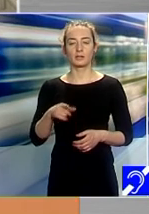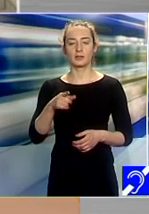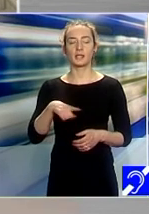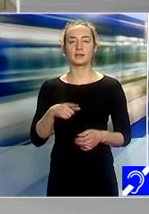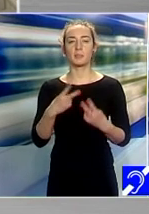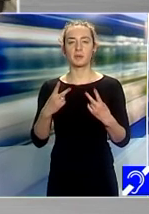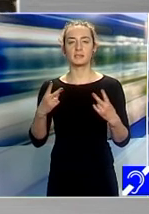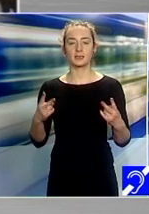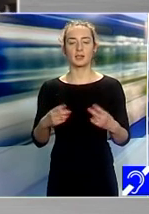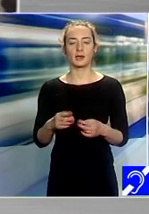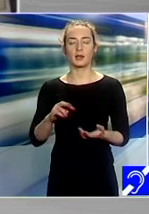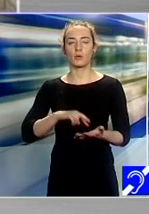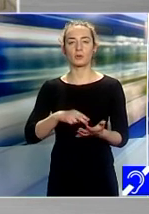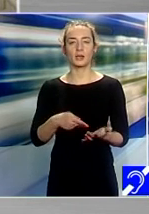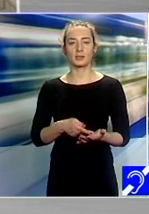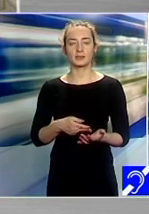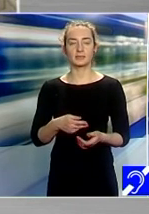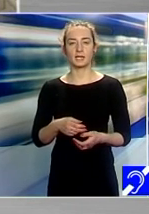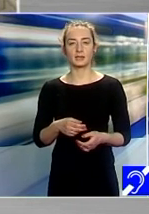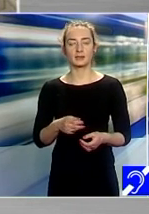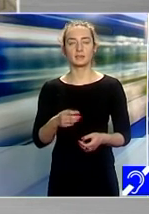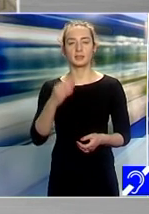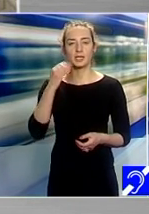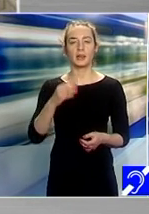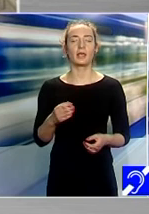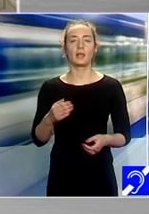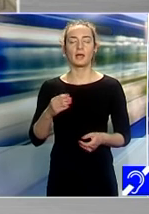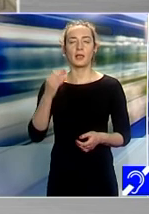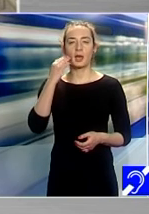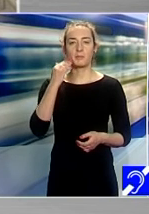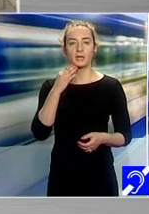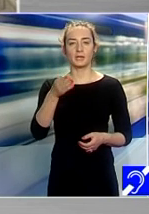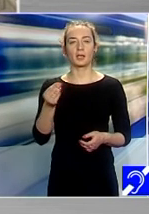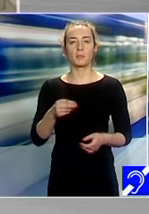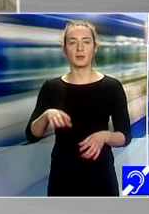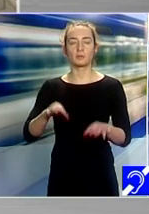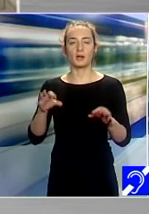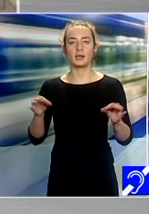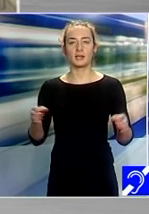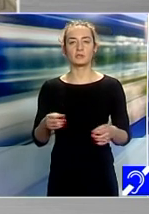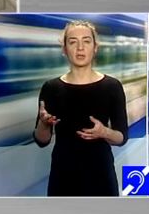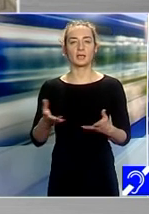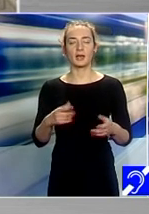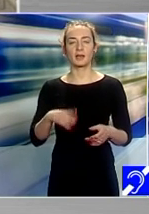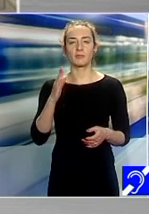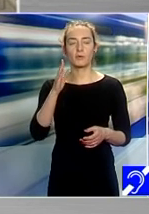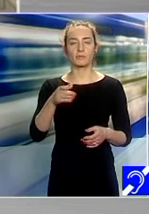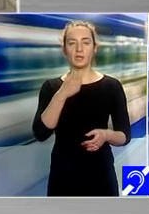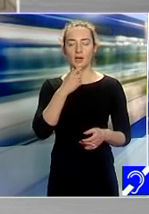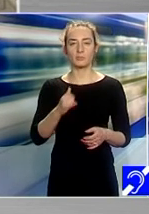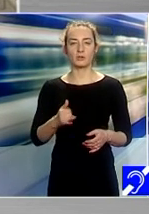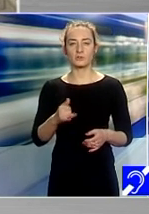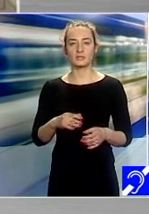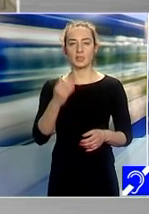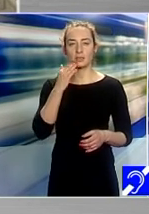prezentare organizată de Ambasada Statelor Unite ale Americii despre alegerile electorale din America care vor avea loc în acest an.